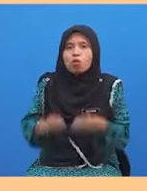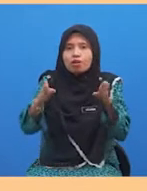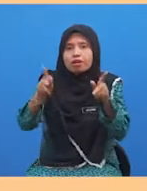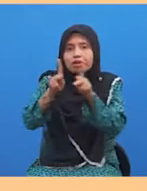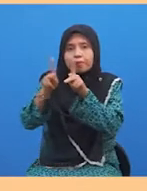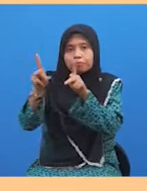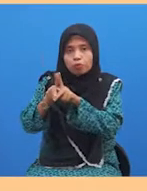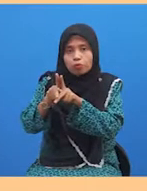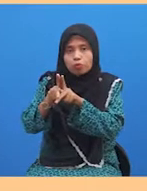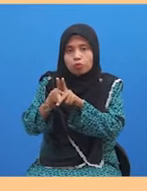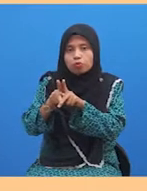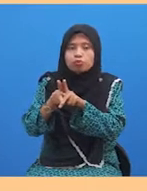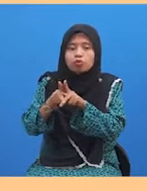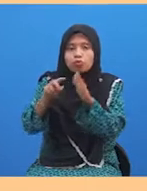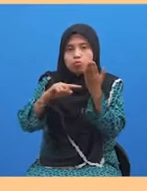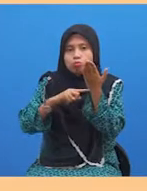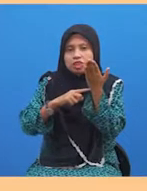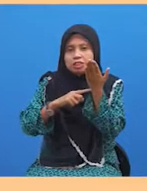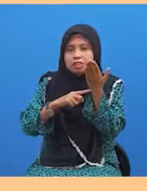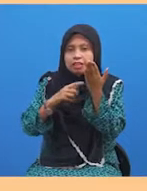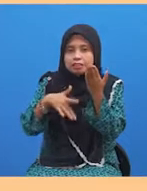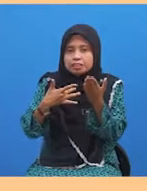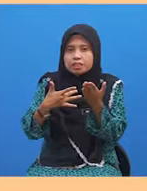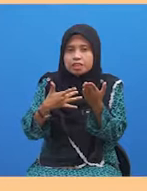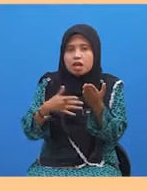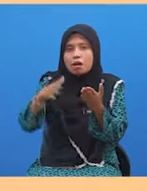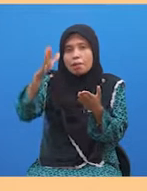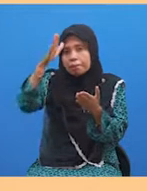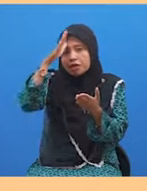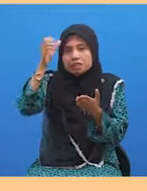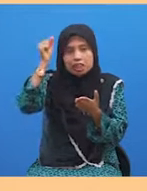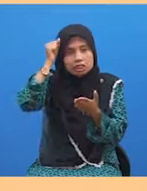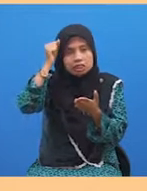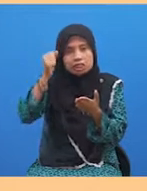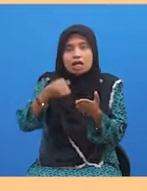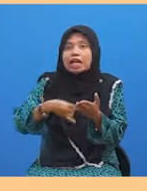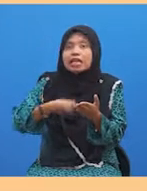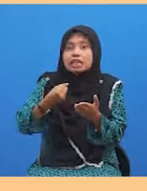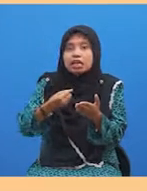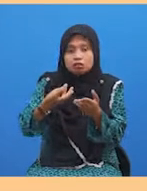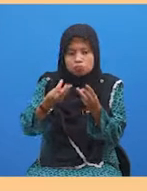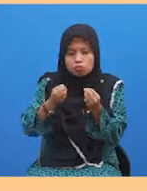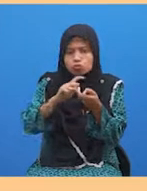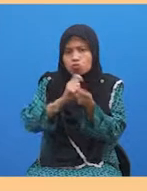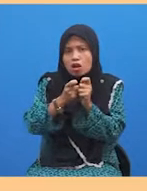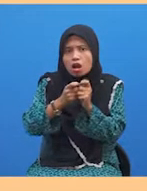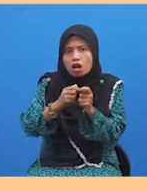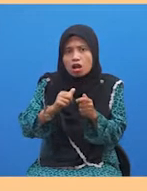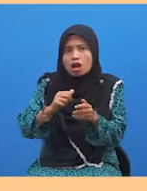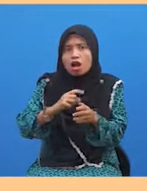Penduduk kampung mula menganggap bahawa Pak Saidi ingin menukar